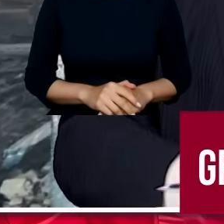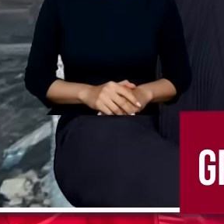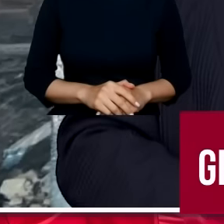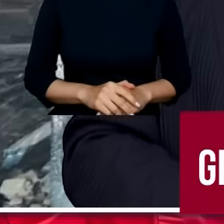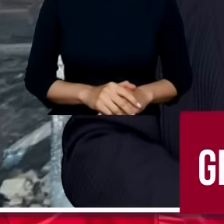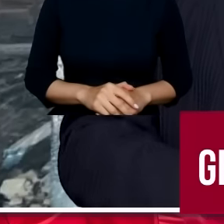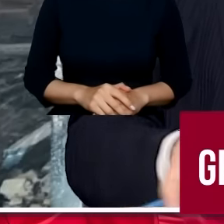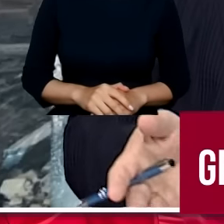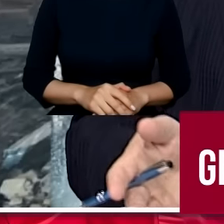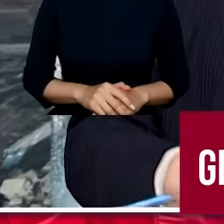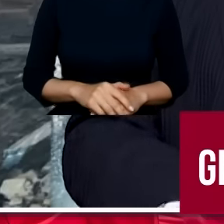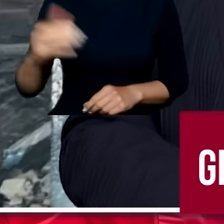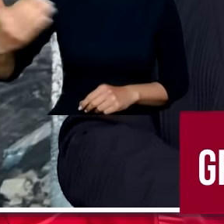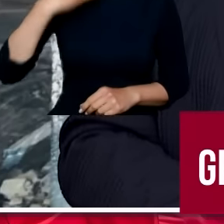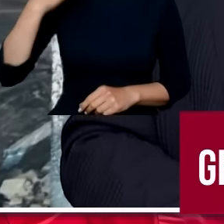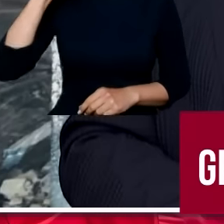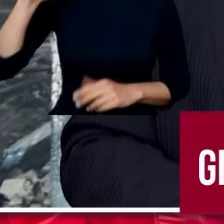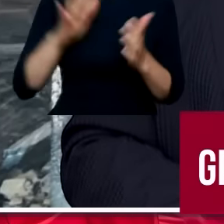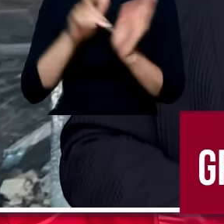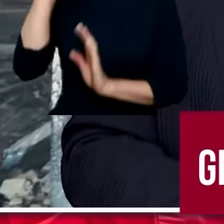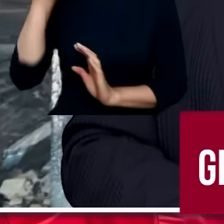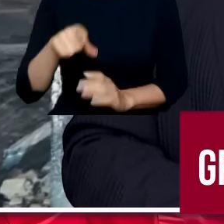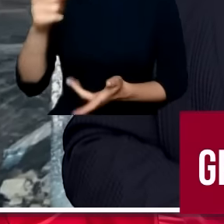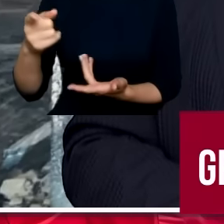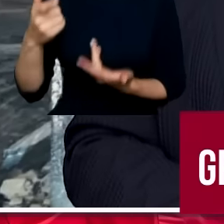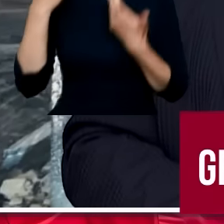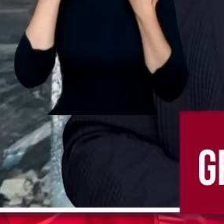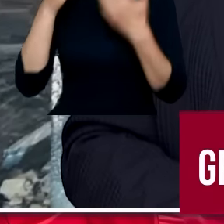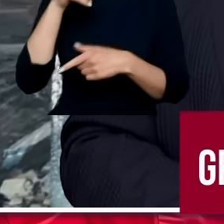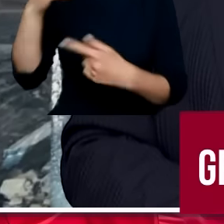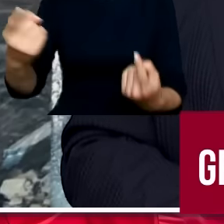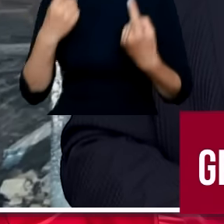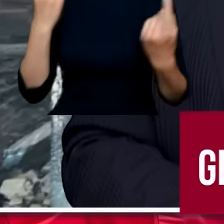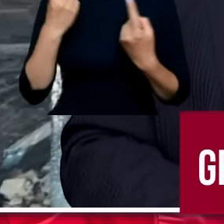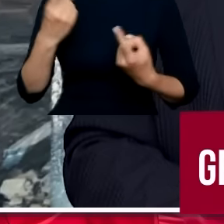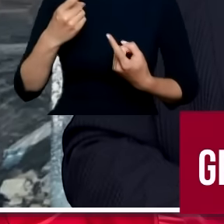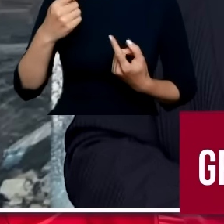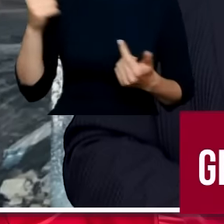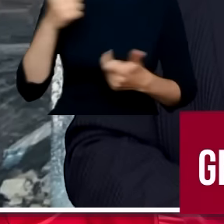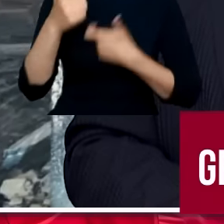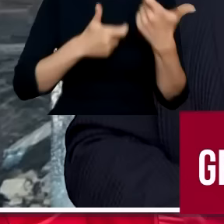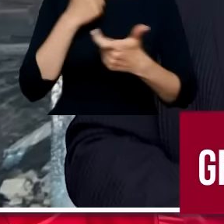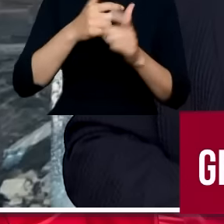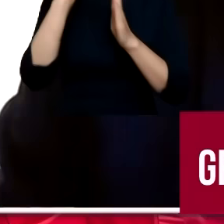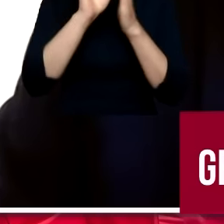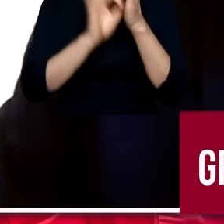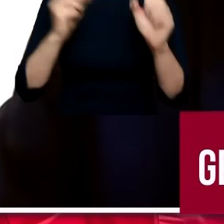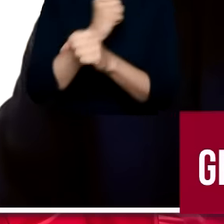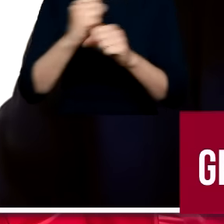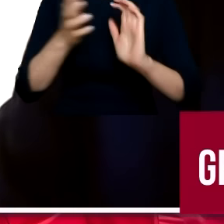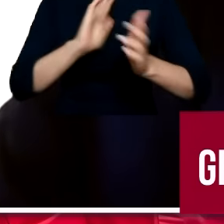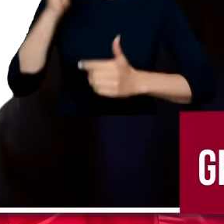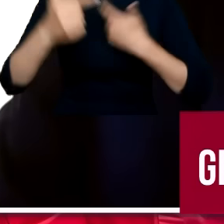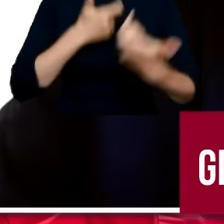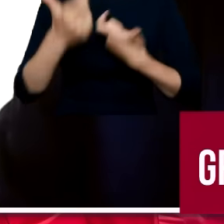spe Donalda Tuska po prostu ośmieszają która powinna być zrobiona konsekwentnie i śmiertelnie poważnie Może